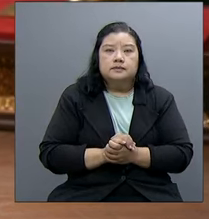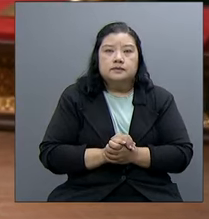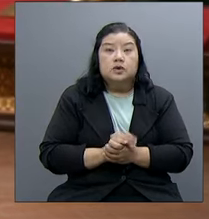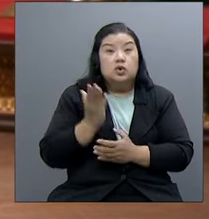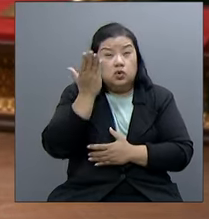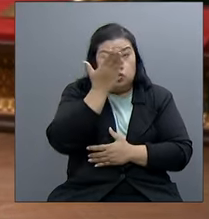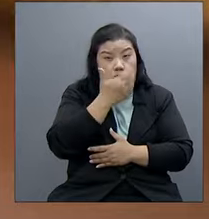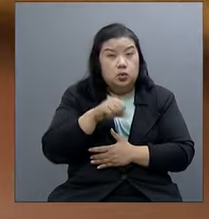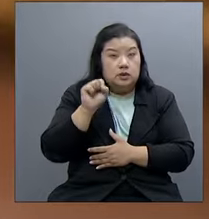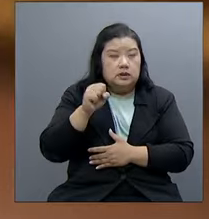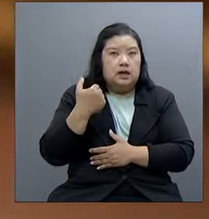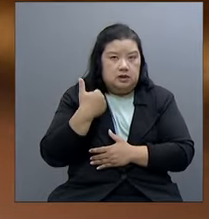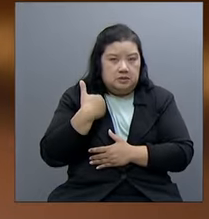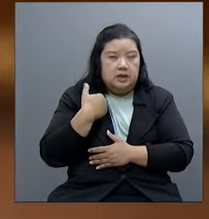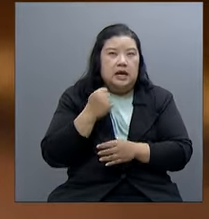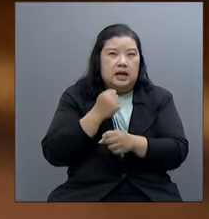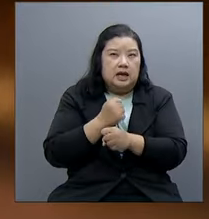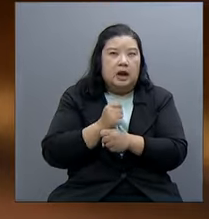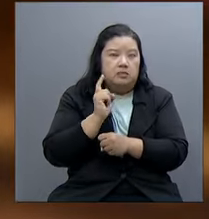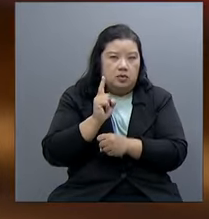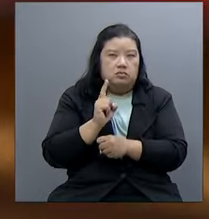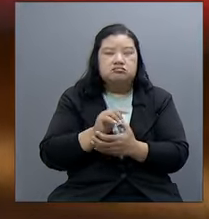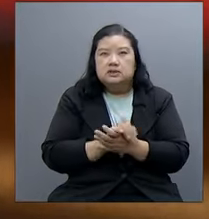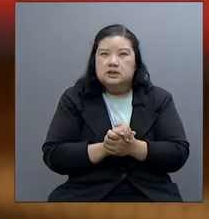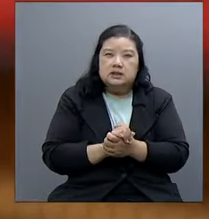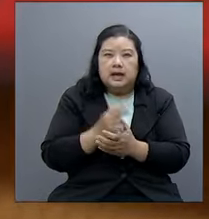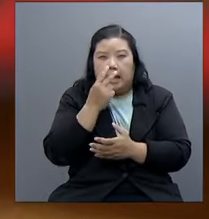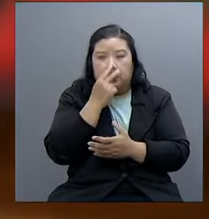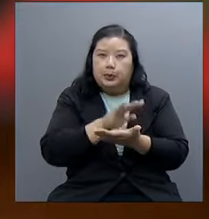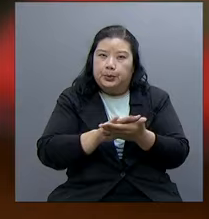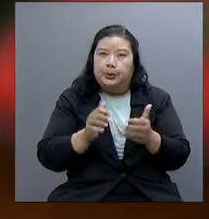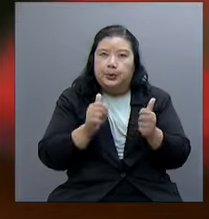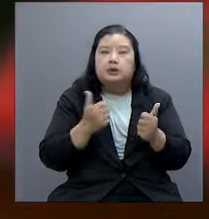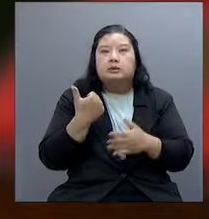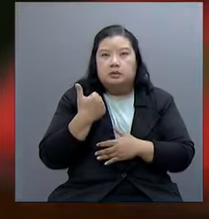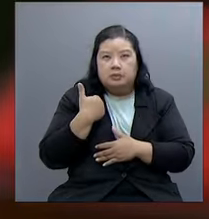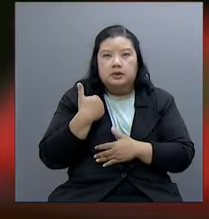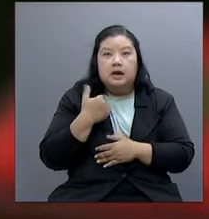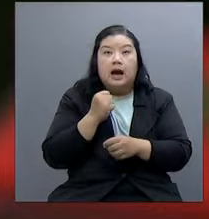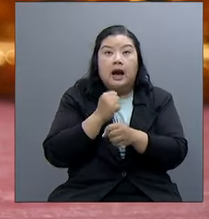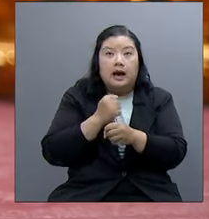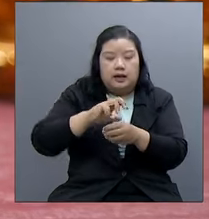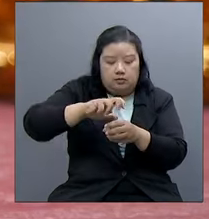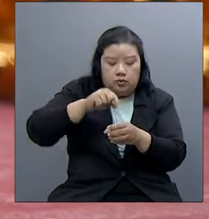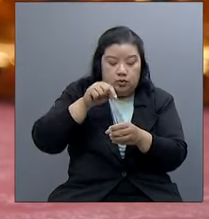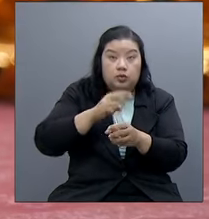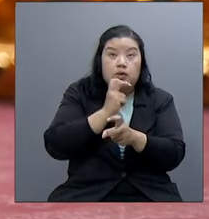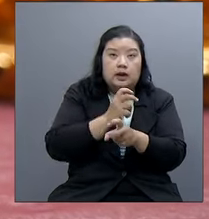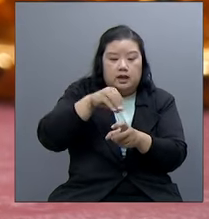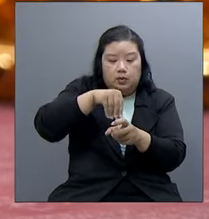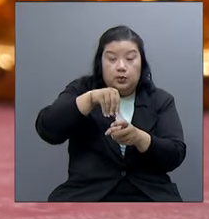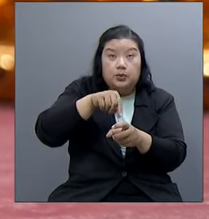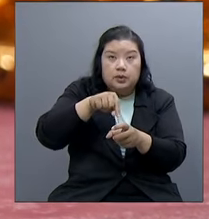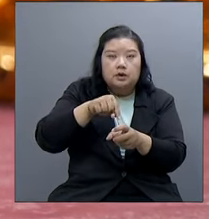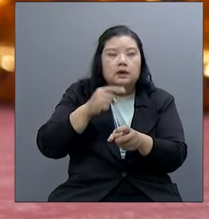เป็โทตใช้ความปราณีจรง ค่ะนี่คือผลงาน JD บันจุ พระปรมศา รีริกฐาธภาชนะทใช้